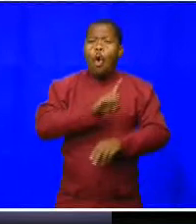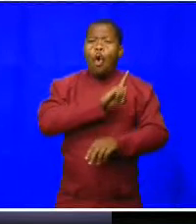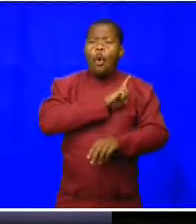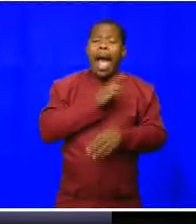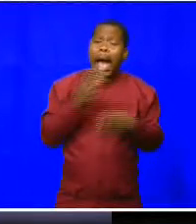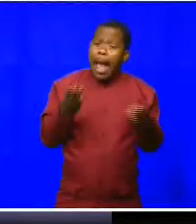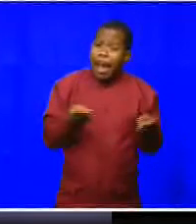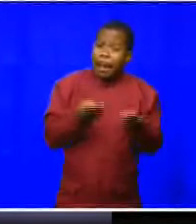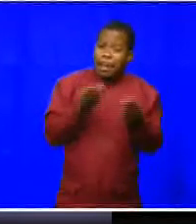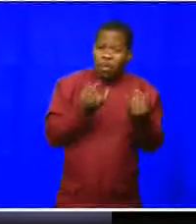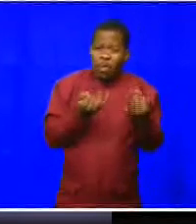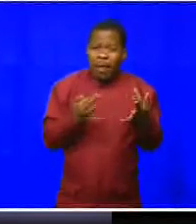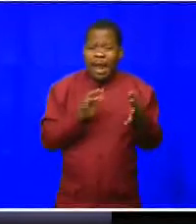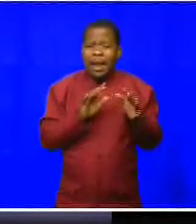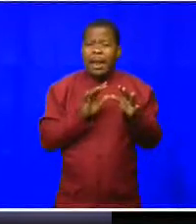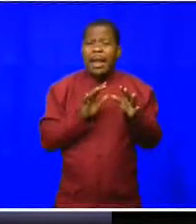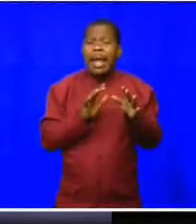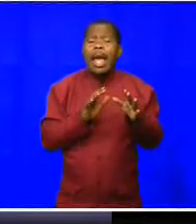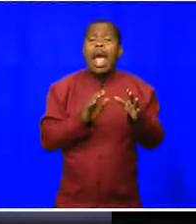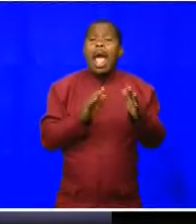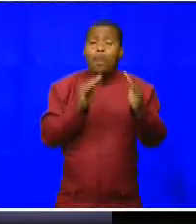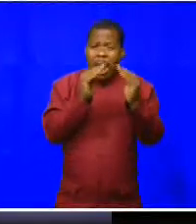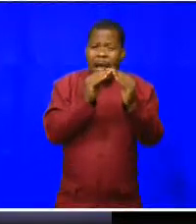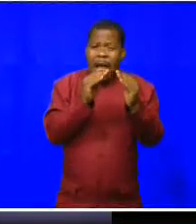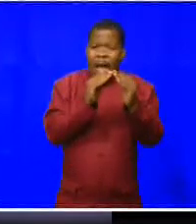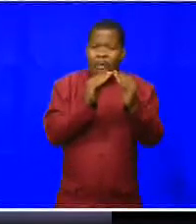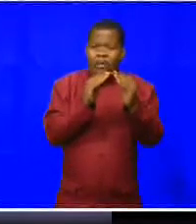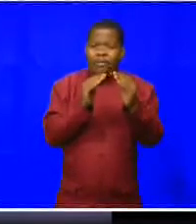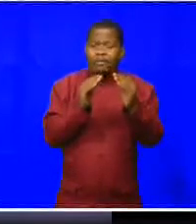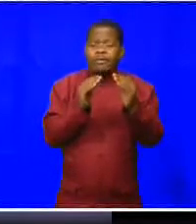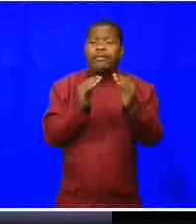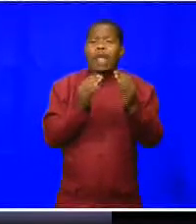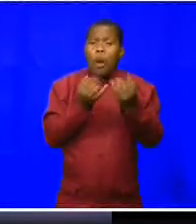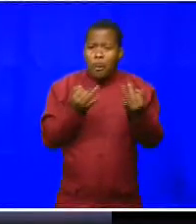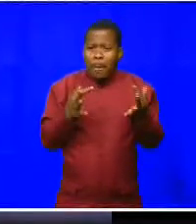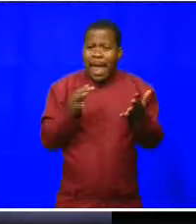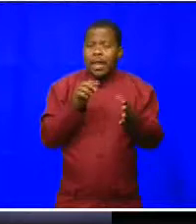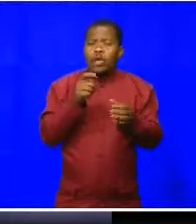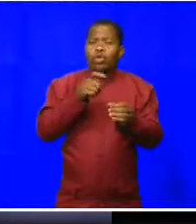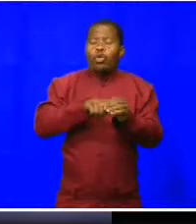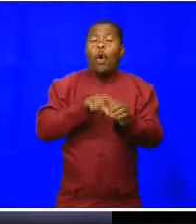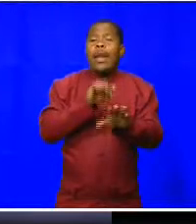ukuthi bincebe basendlini ngiko-ke kungakavumeleki lokho.